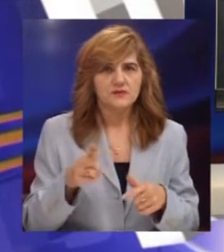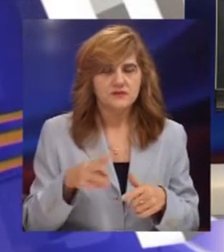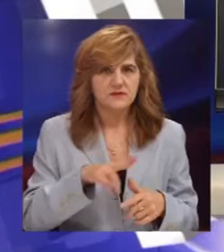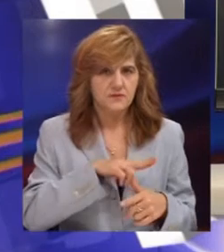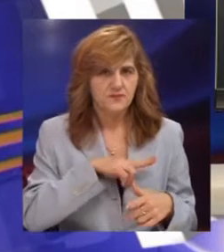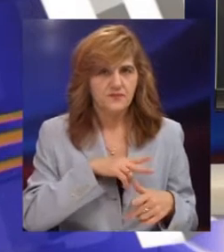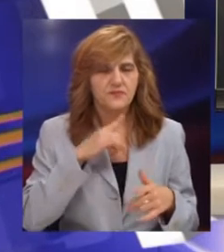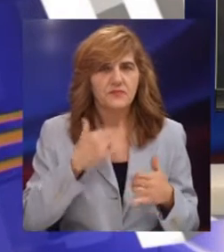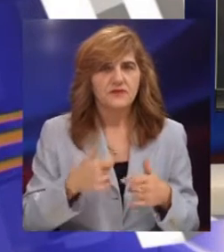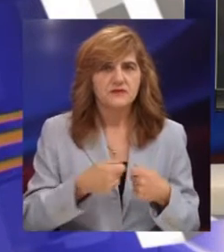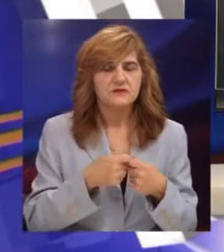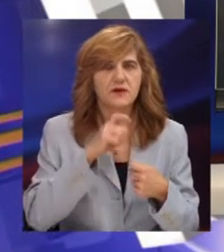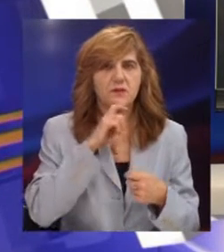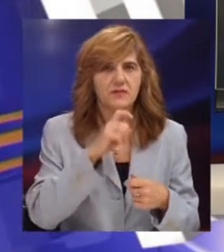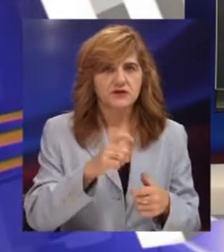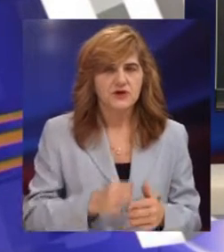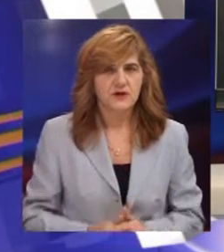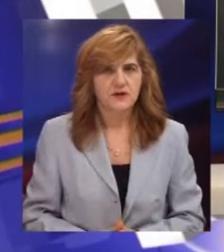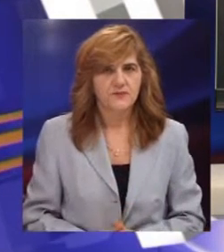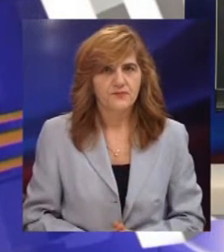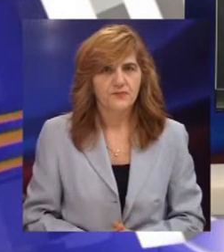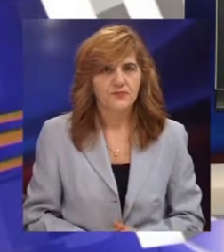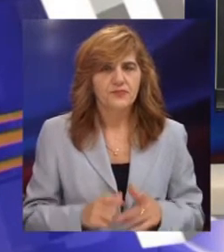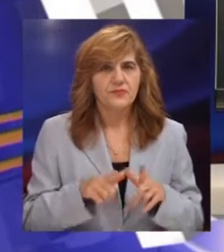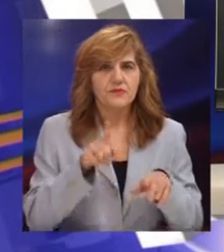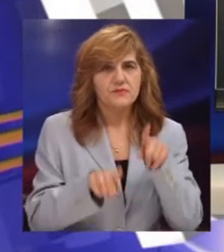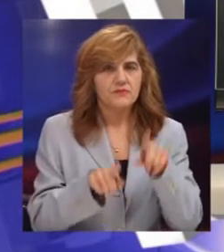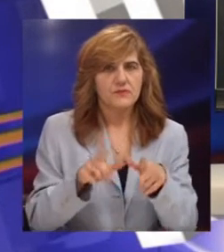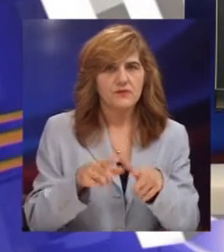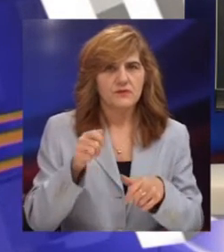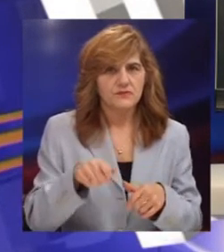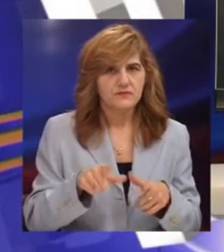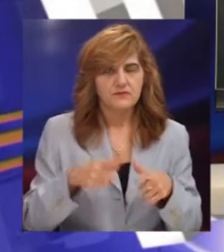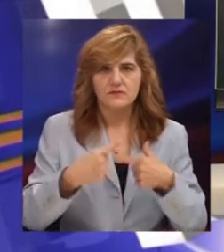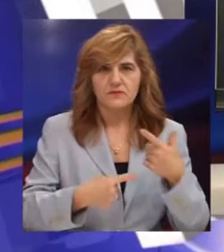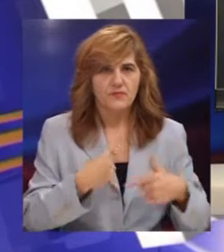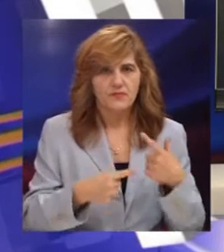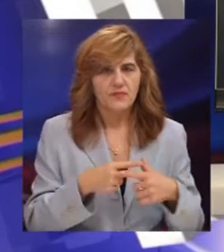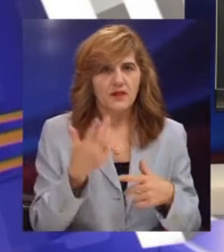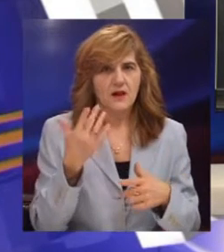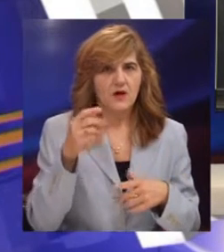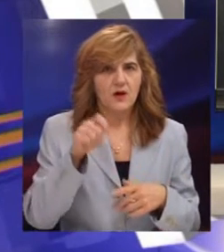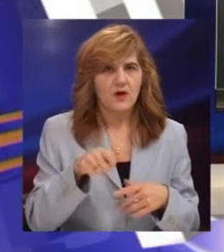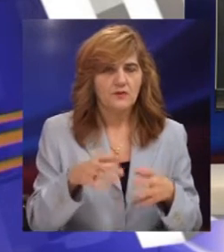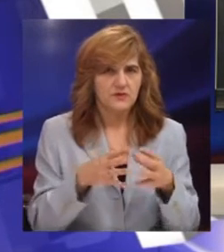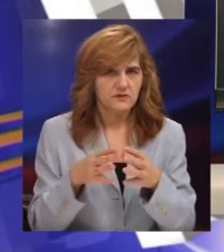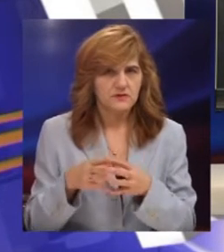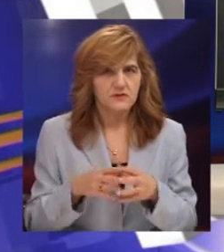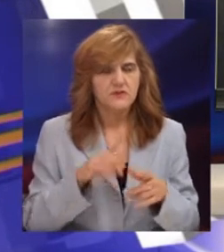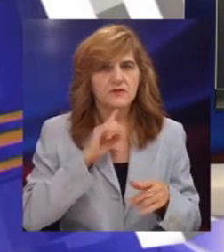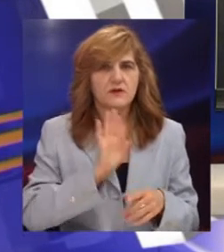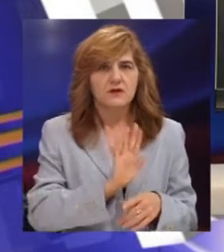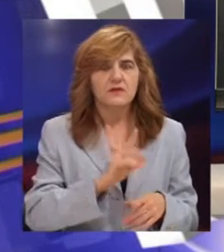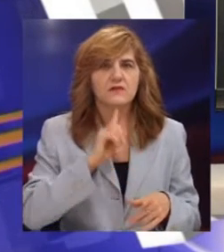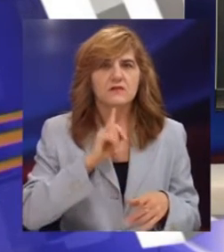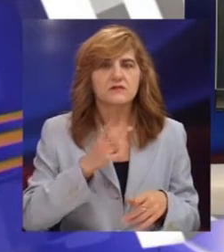stranci držala grupa Saveza vojvođanskih Mađara. Pojedini odbornici za to vreme promenili su i po nekoliko odborničkih grupa,